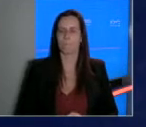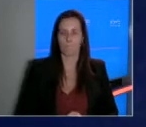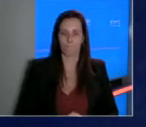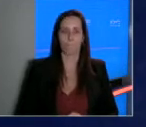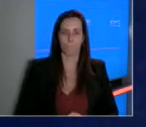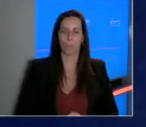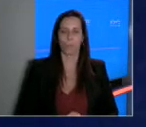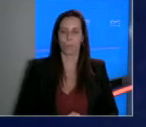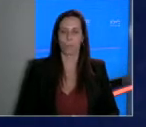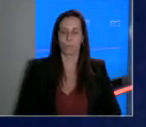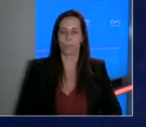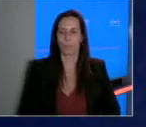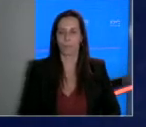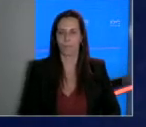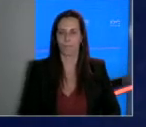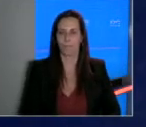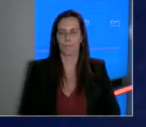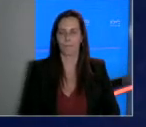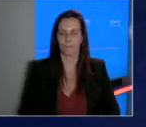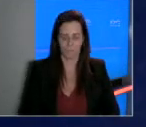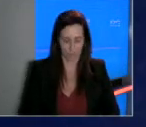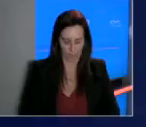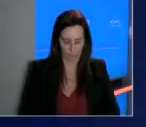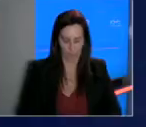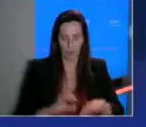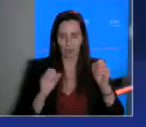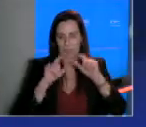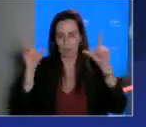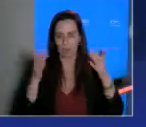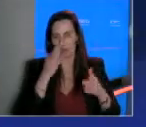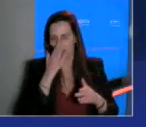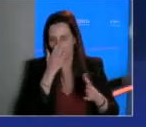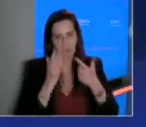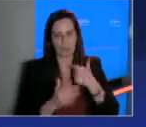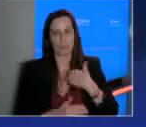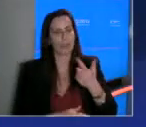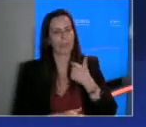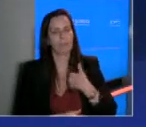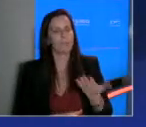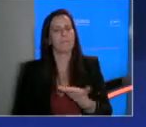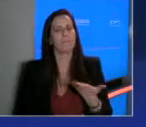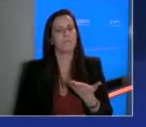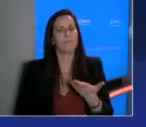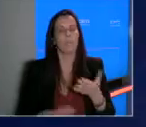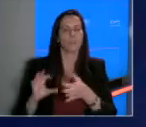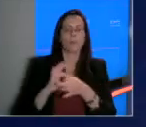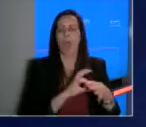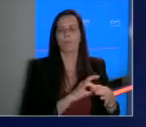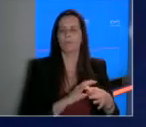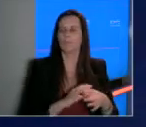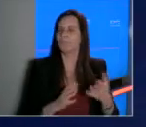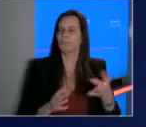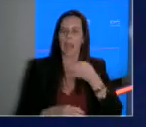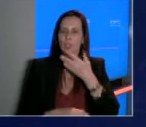וואו, האמת היא קצת מפתיעה, אני אתן לך, בבקשה, בואי תגידי לי מה המשפט המרכזי